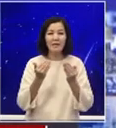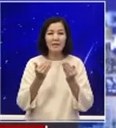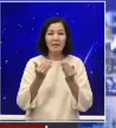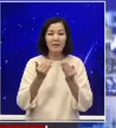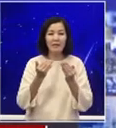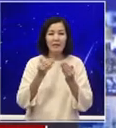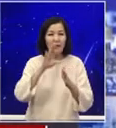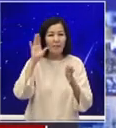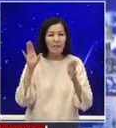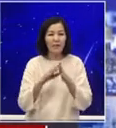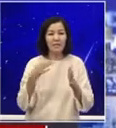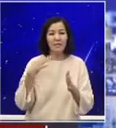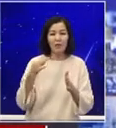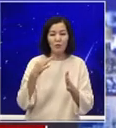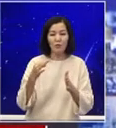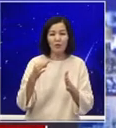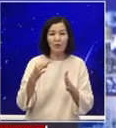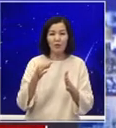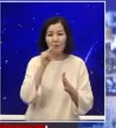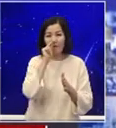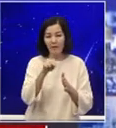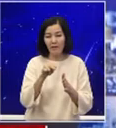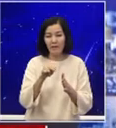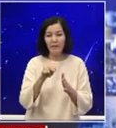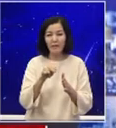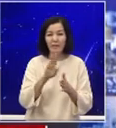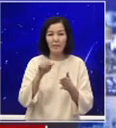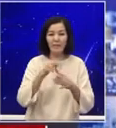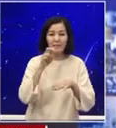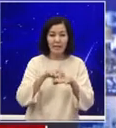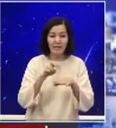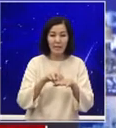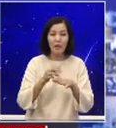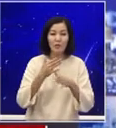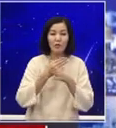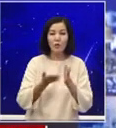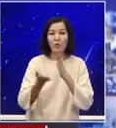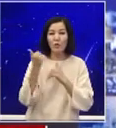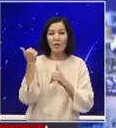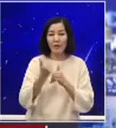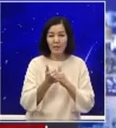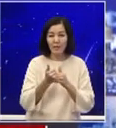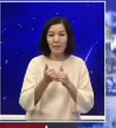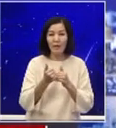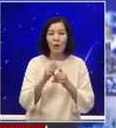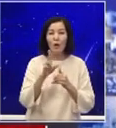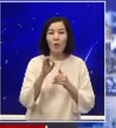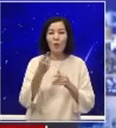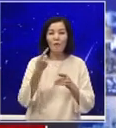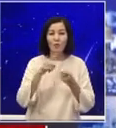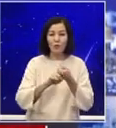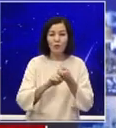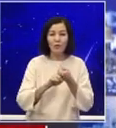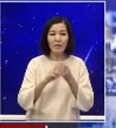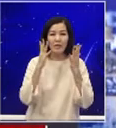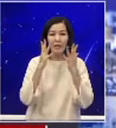талаптарға селқостық танытып жүргенінен, дейді бас санитар дәрігер. Соның салдарынан өткен аптаға қарағанда COVID жұқтырғандардың